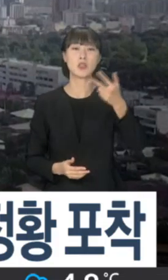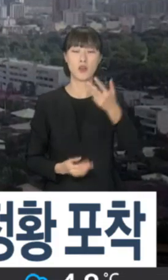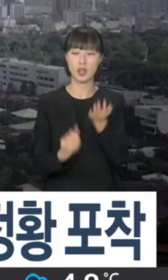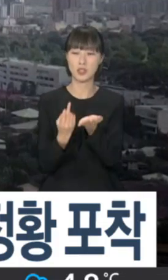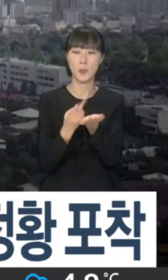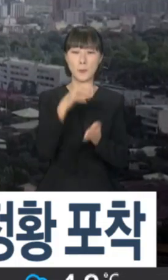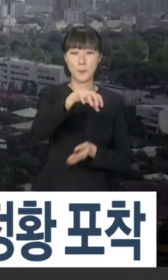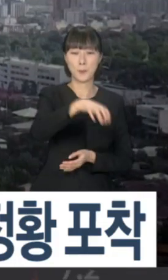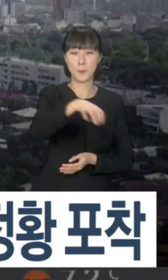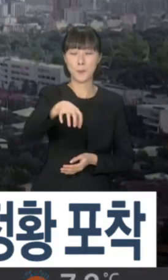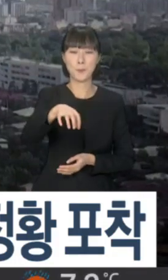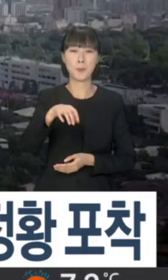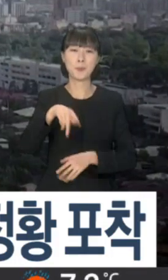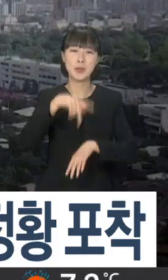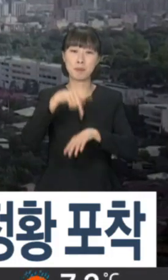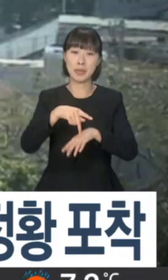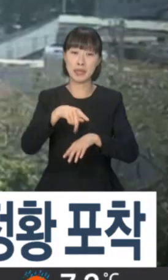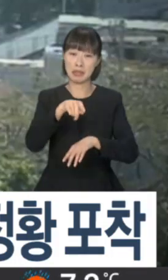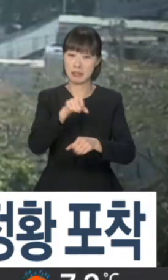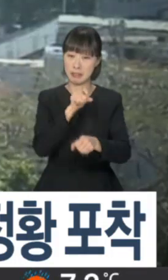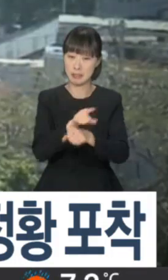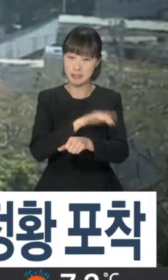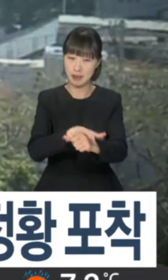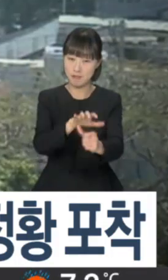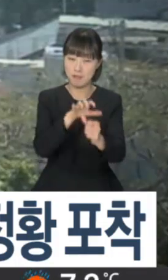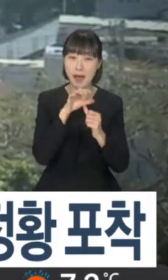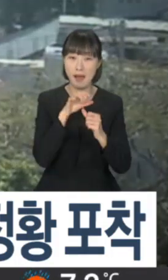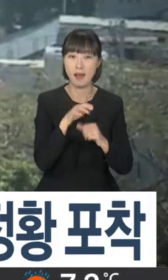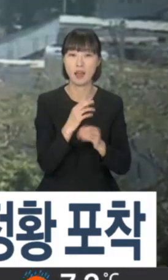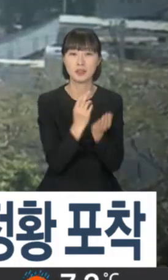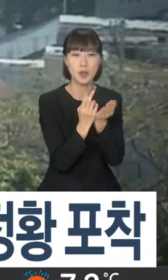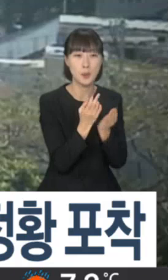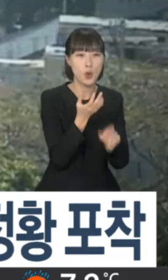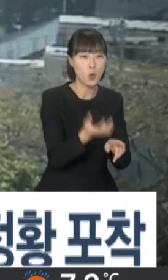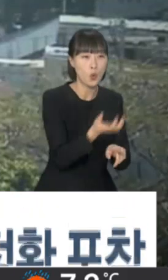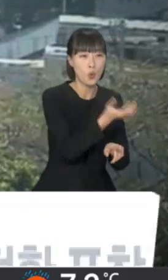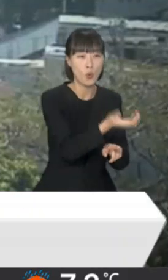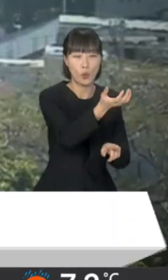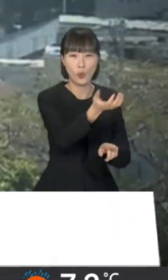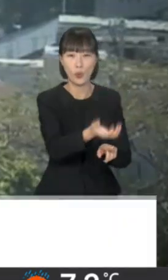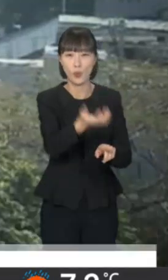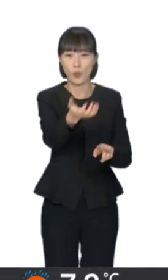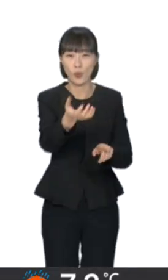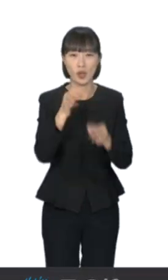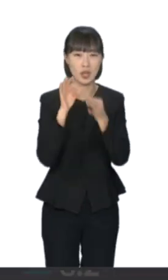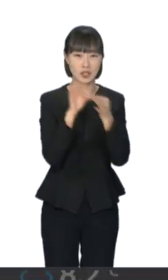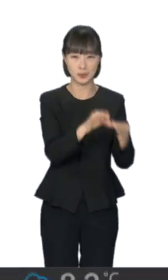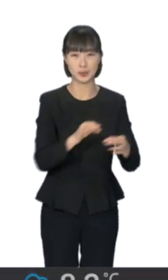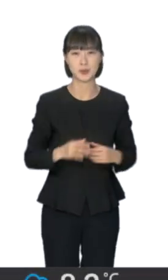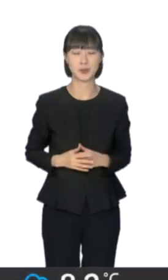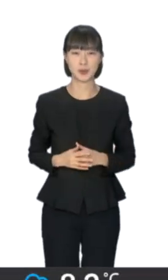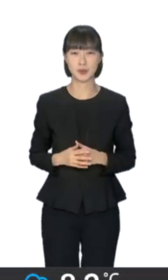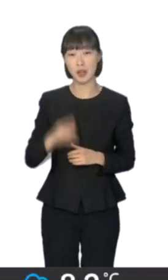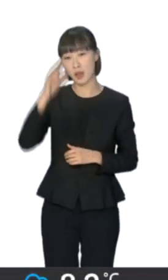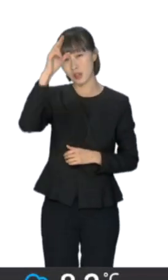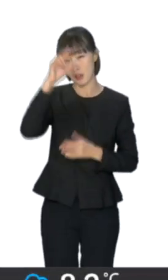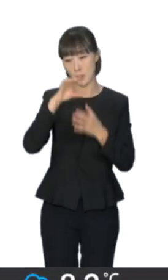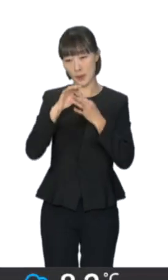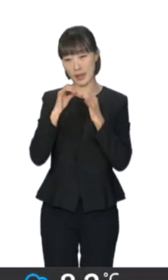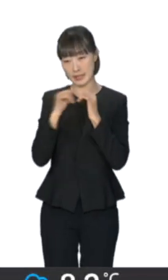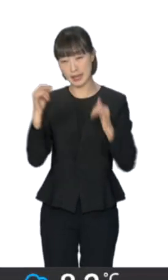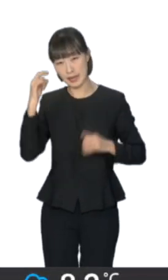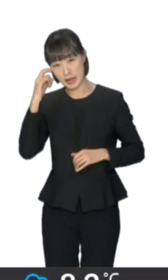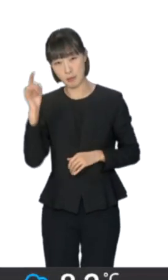구성된 필리핀의 지리적 특징을 이용해 이섬 저섬을 옮겨 다니는 것으로 파악됐습니다 경찰관계자는